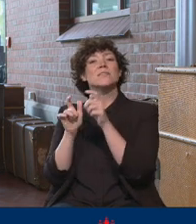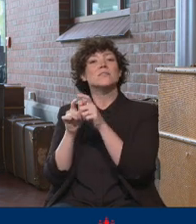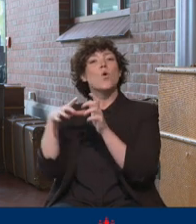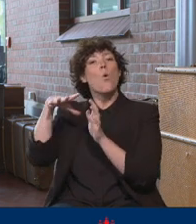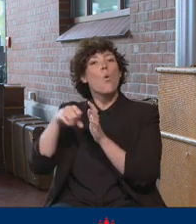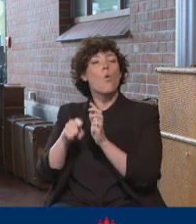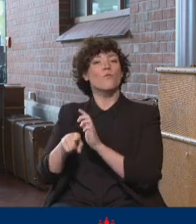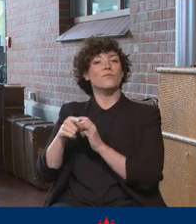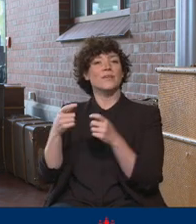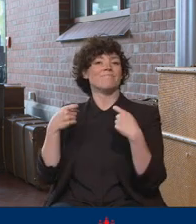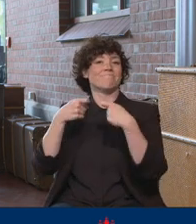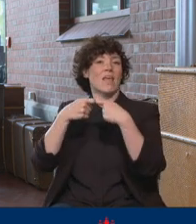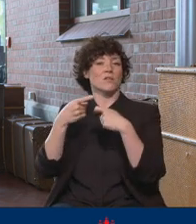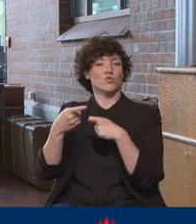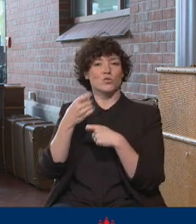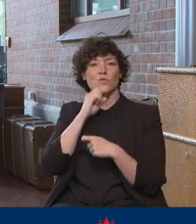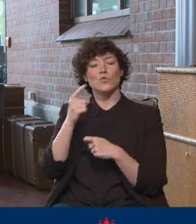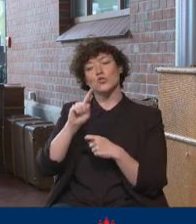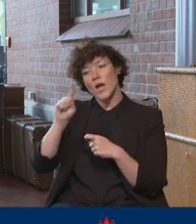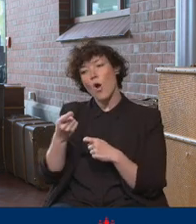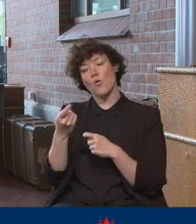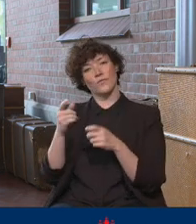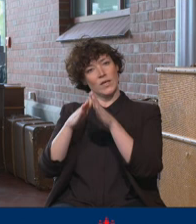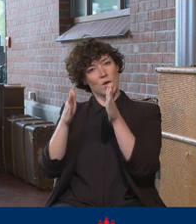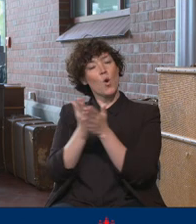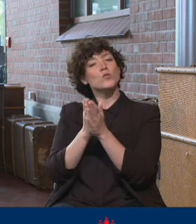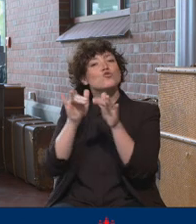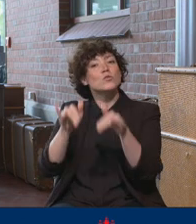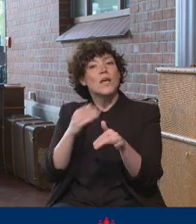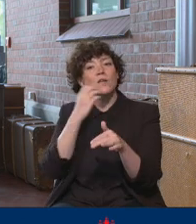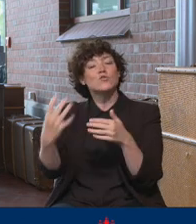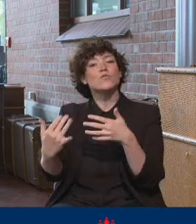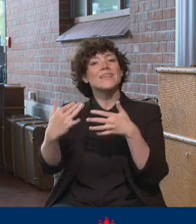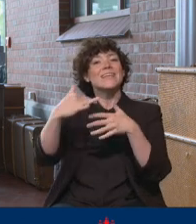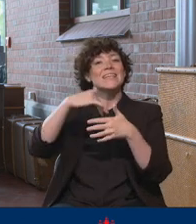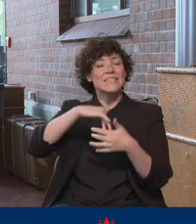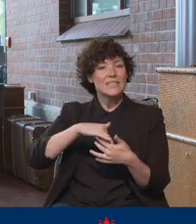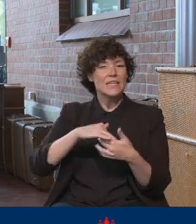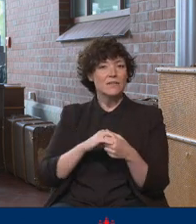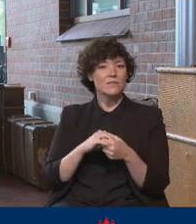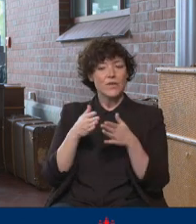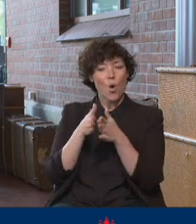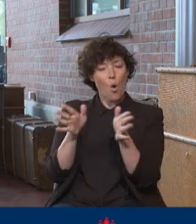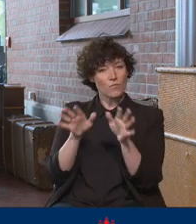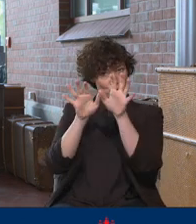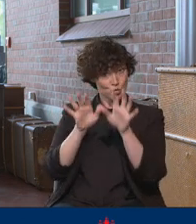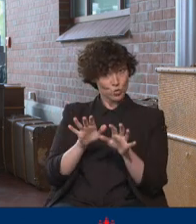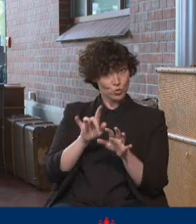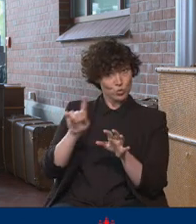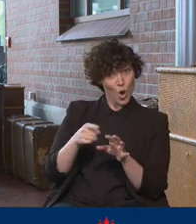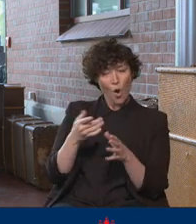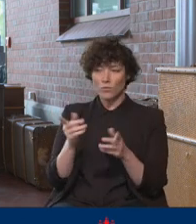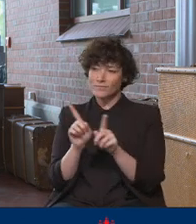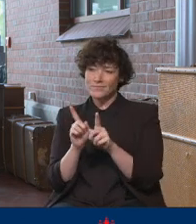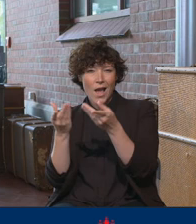eigentlich so weit es geht auch bestandsgebäude integrieren die eingefügt werden in eine offene struktur die hier auch einlädt bisschen